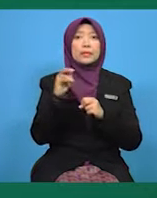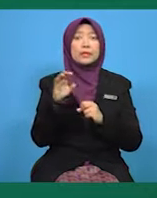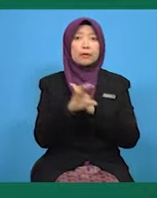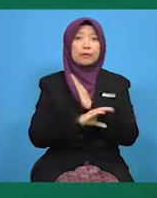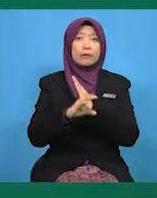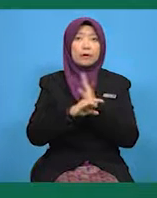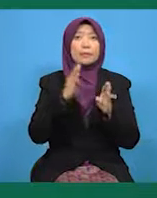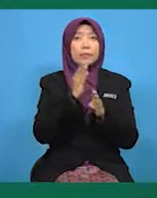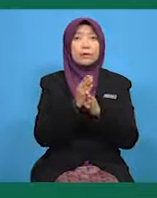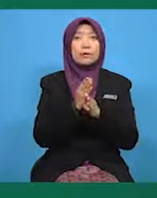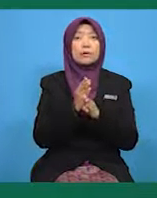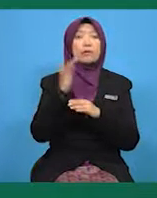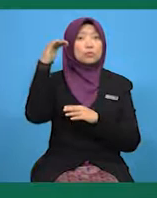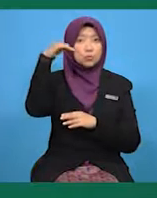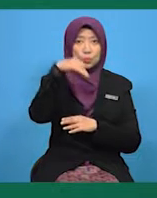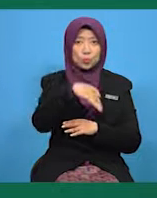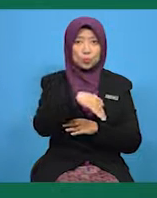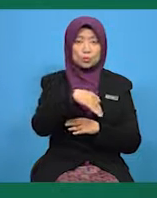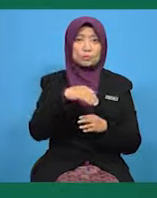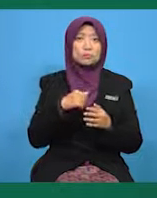benar juga akan turun.